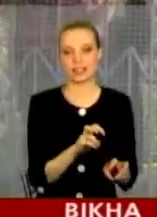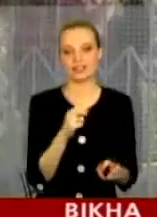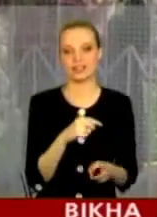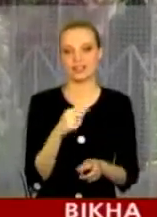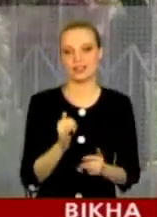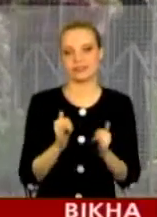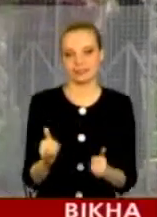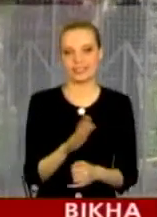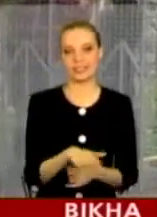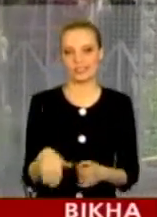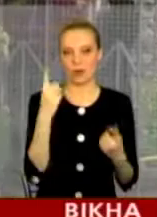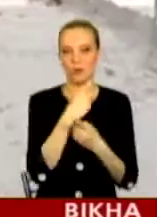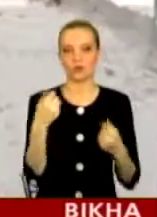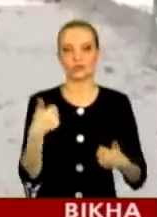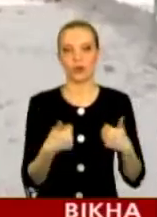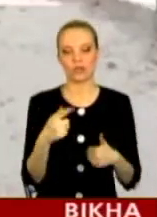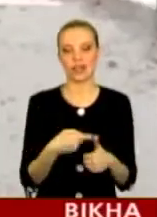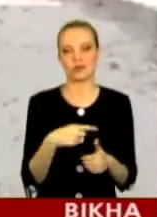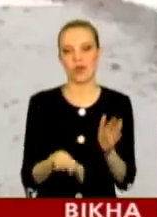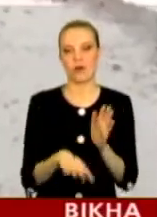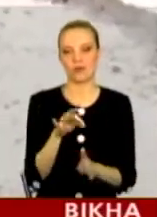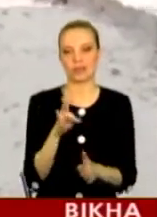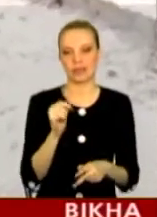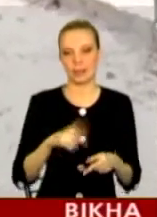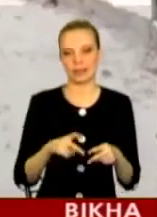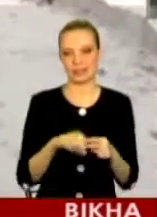білявочку довірили дітям. Голосили конкурс, ім'я обиратимуть наприкінці серпня.